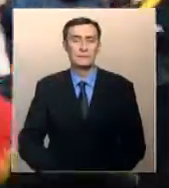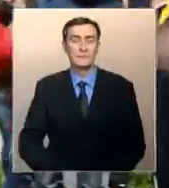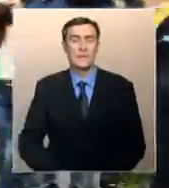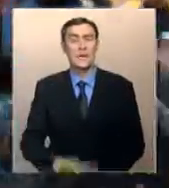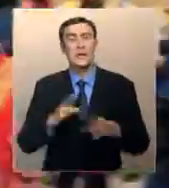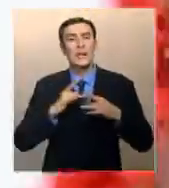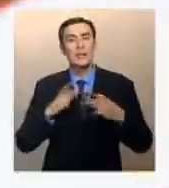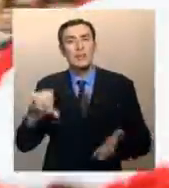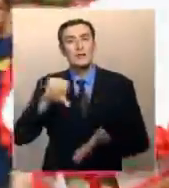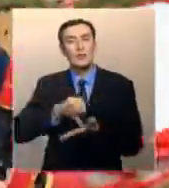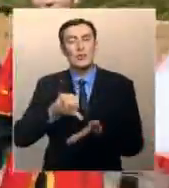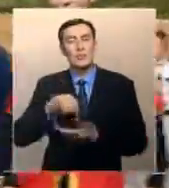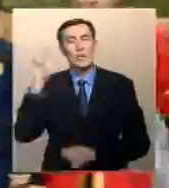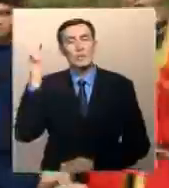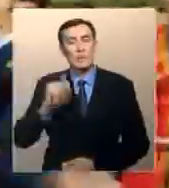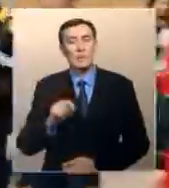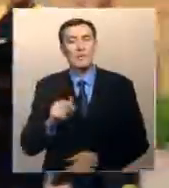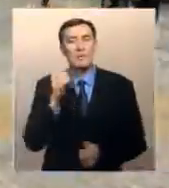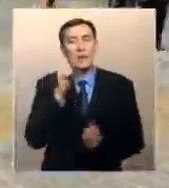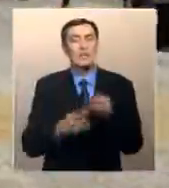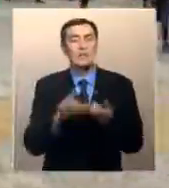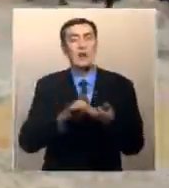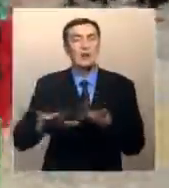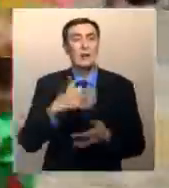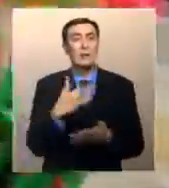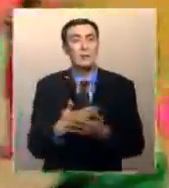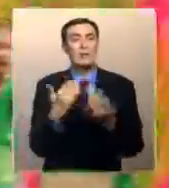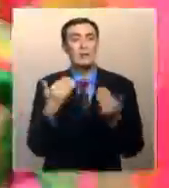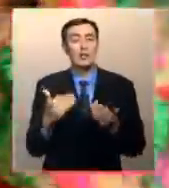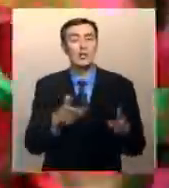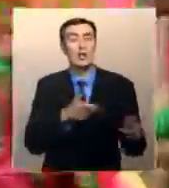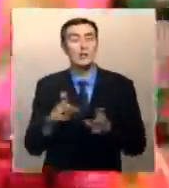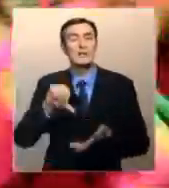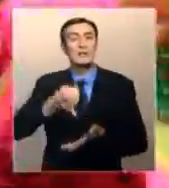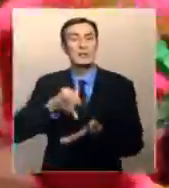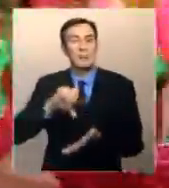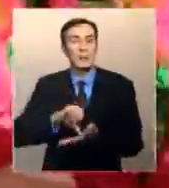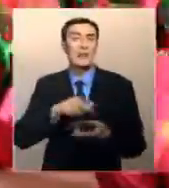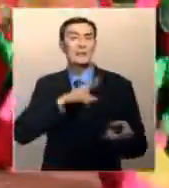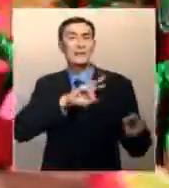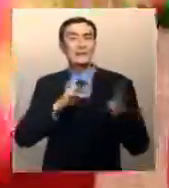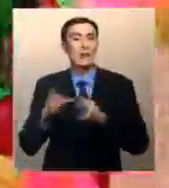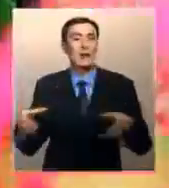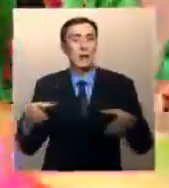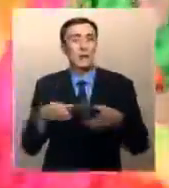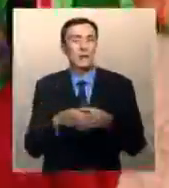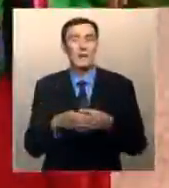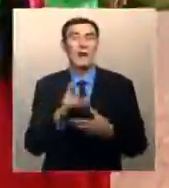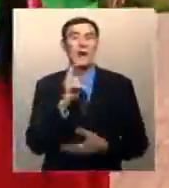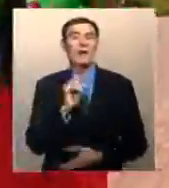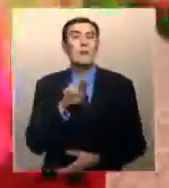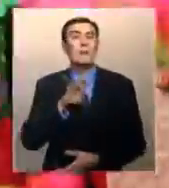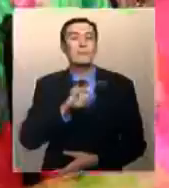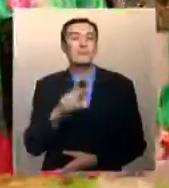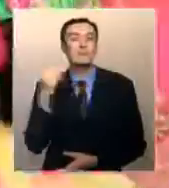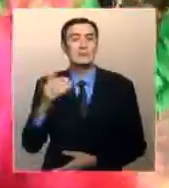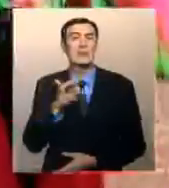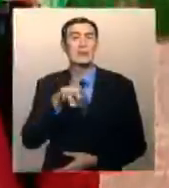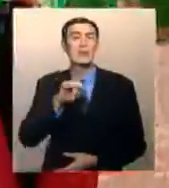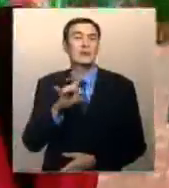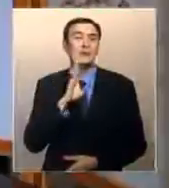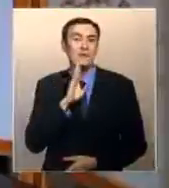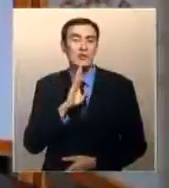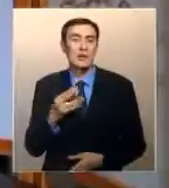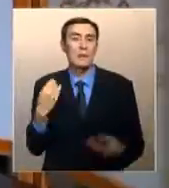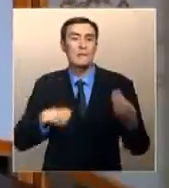На праздник участники прибыли со всех районов. К примеру, сейчас готовится к выступлению танцевальный коллектив «Каприз» из Ридера. Девочки в этот